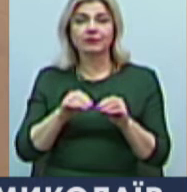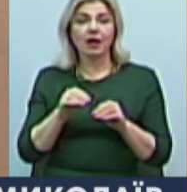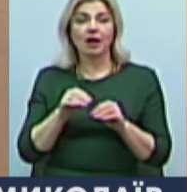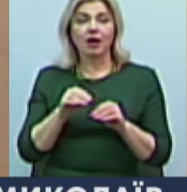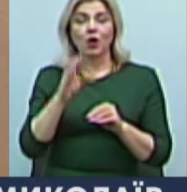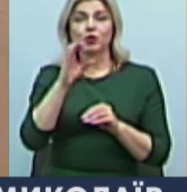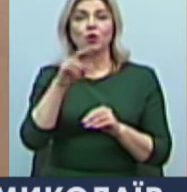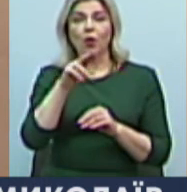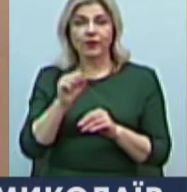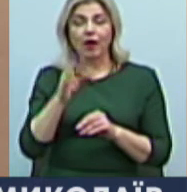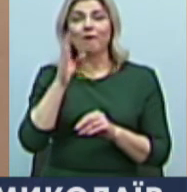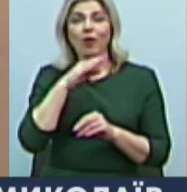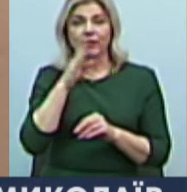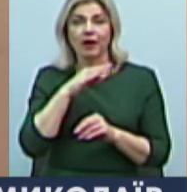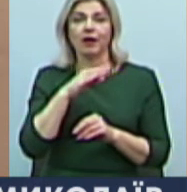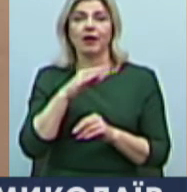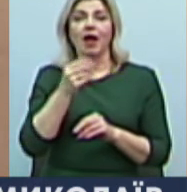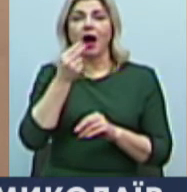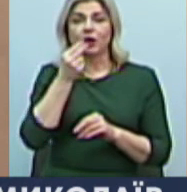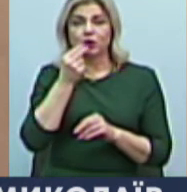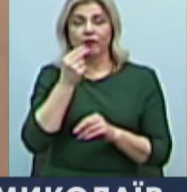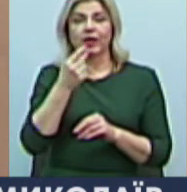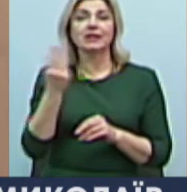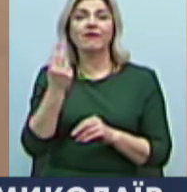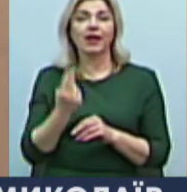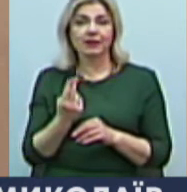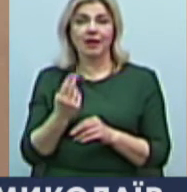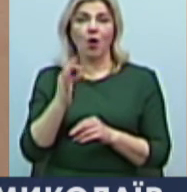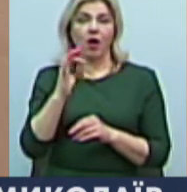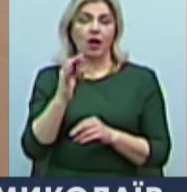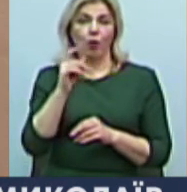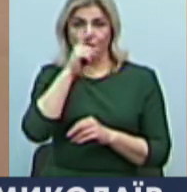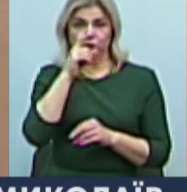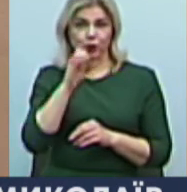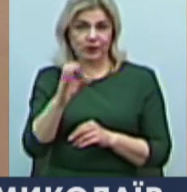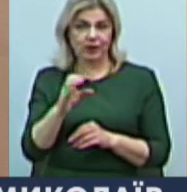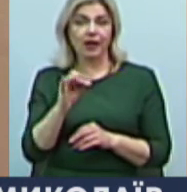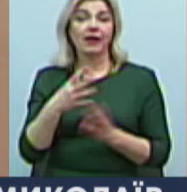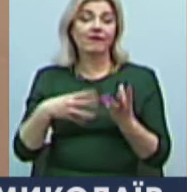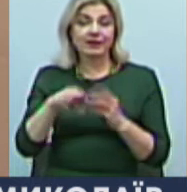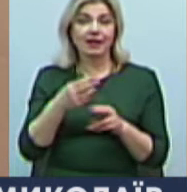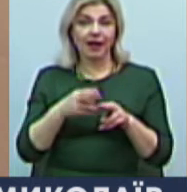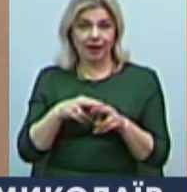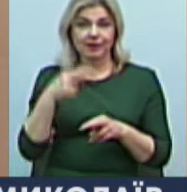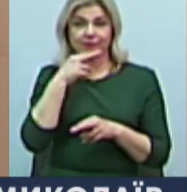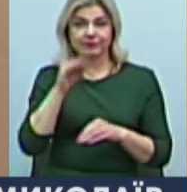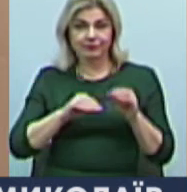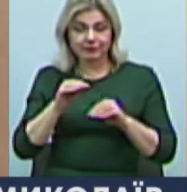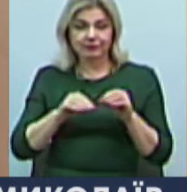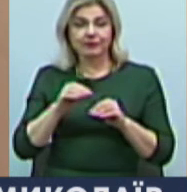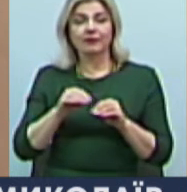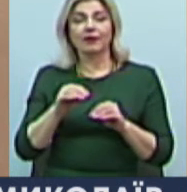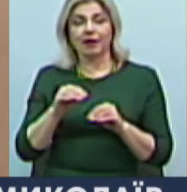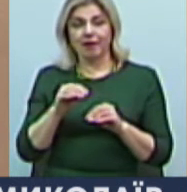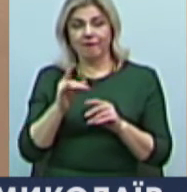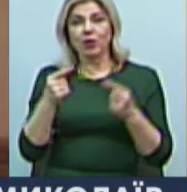харчова сода, вода, харчовий барвник, оцет, вмішавши всі ці інгредієнти у певній